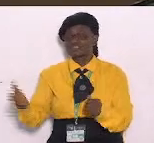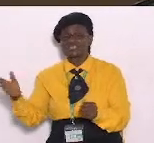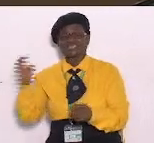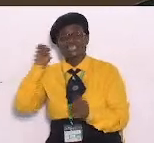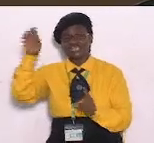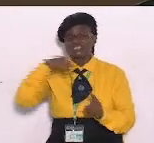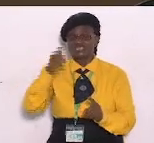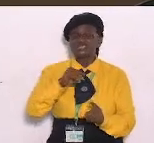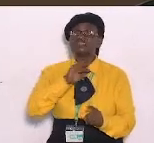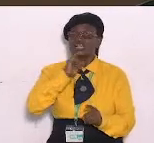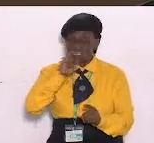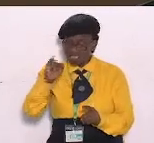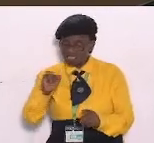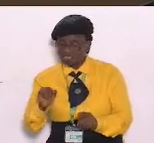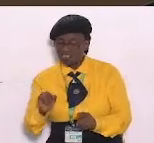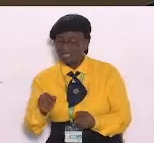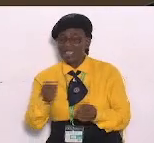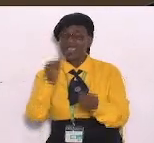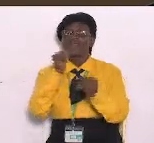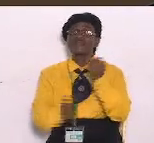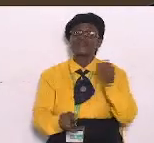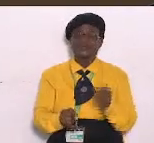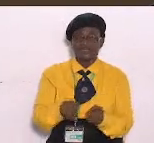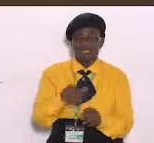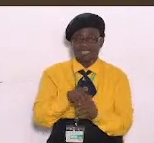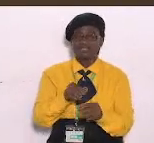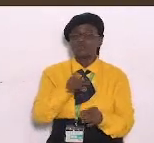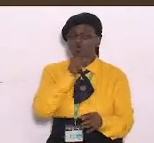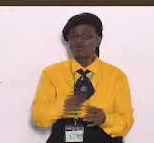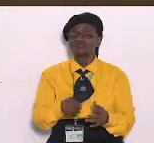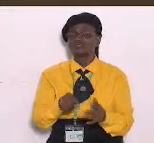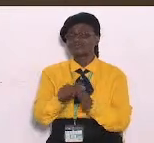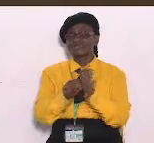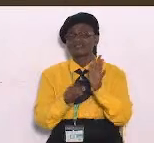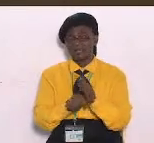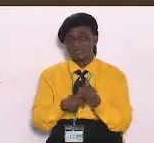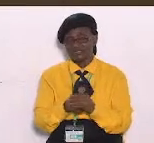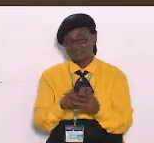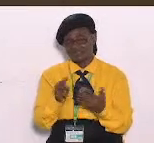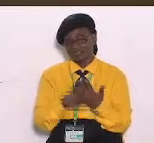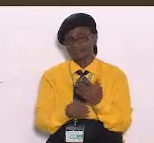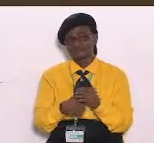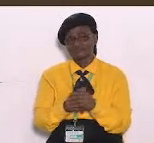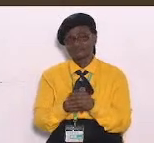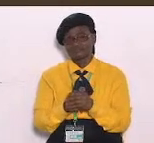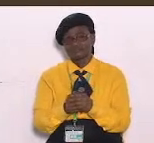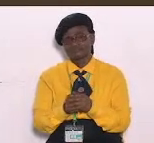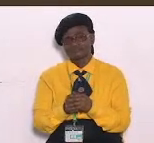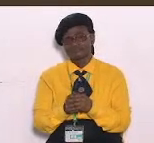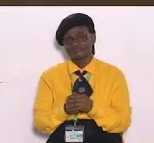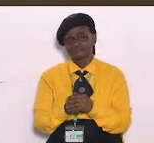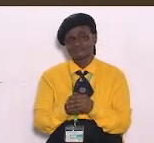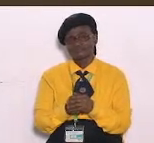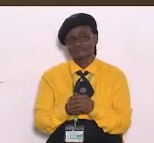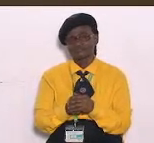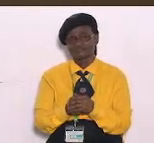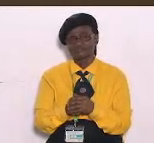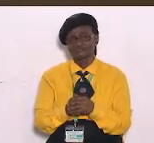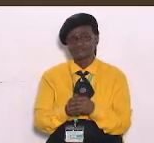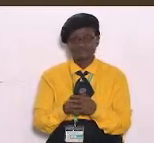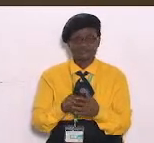importe il dit chichante aux gens qu'il a déjà terminé tout ce que Dieu a dit dans l'Ancien Testament avant d'aller sur la